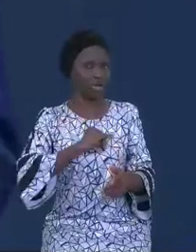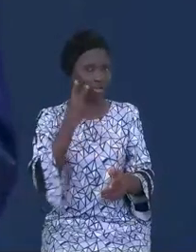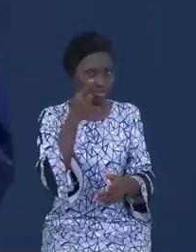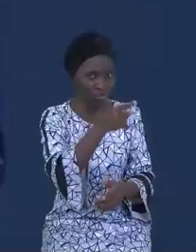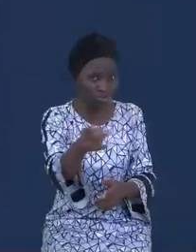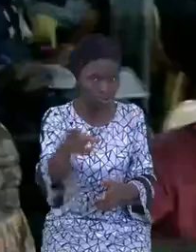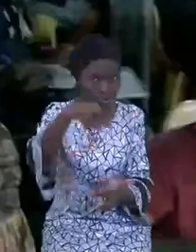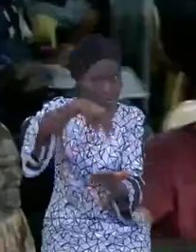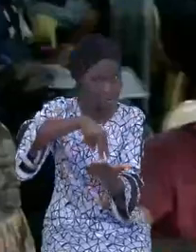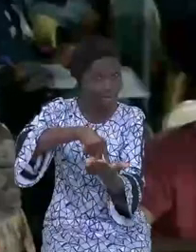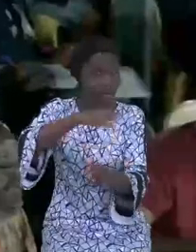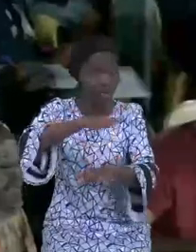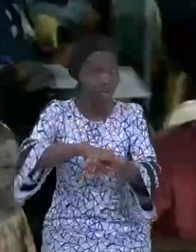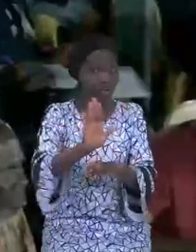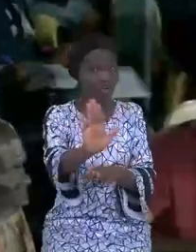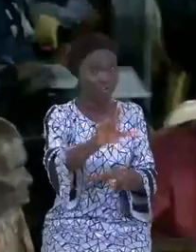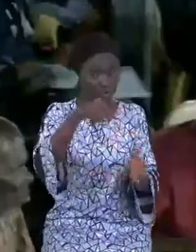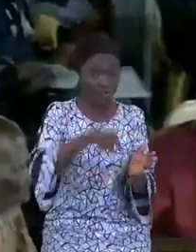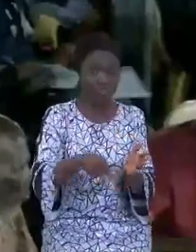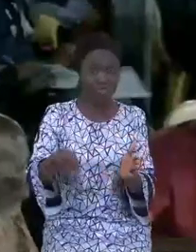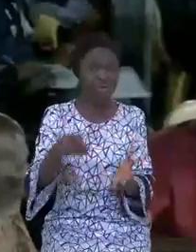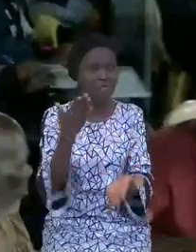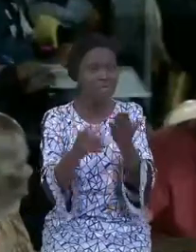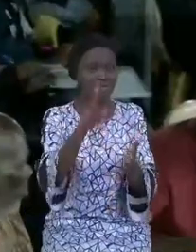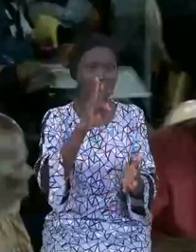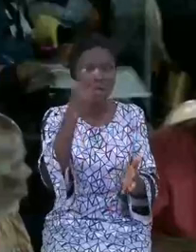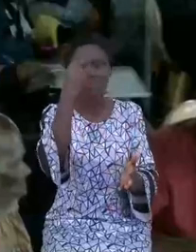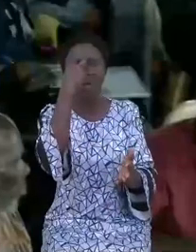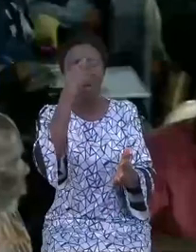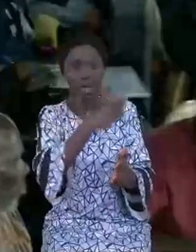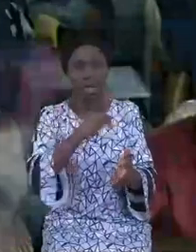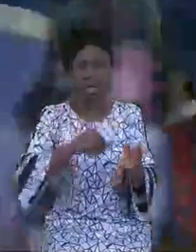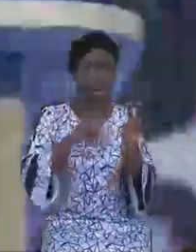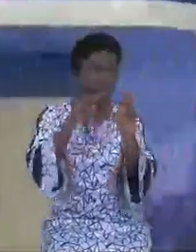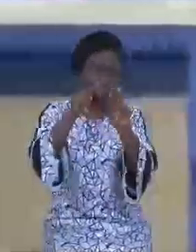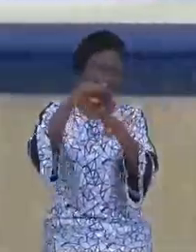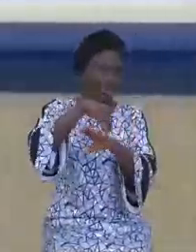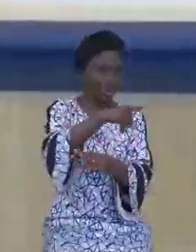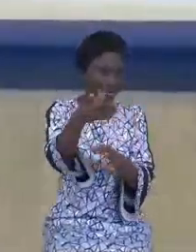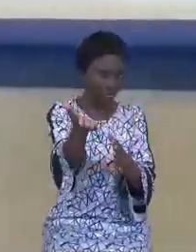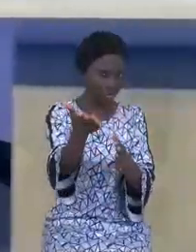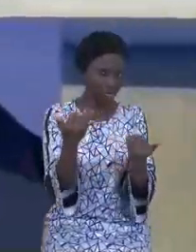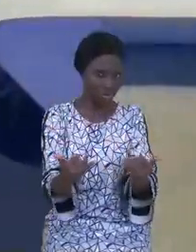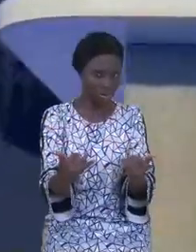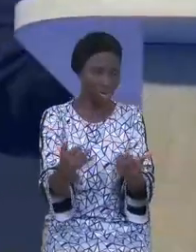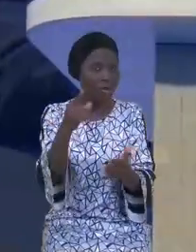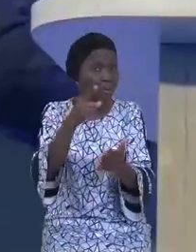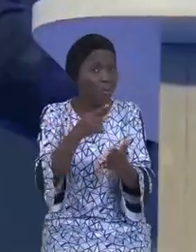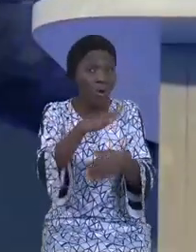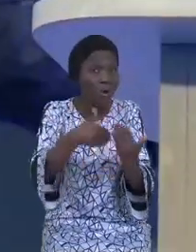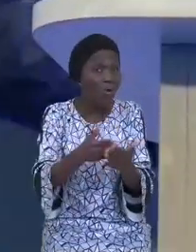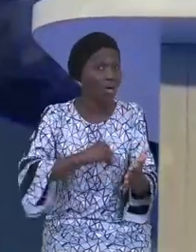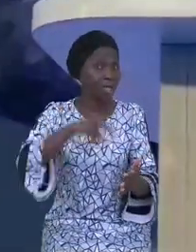tes pieds. Peut-être tu es aveugle et tu te regardes là-bas. Ce que je vais faire, c'est de